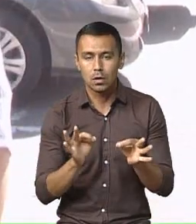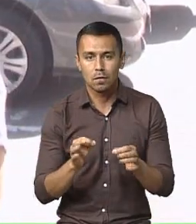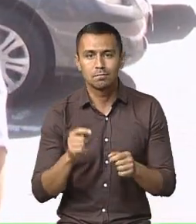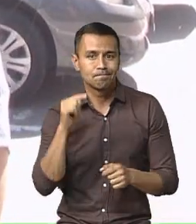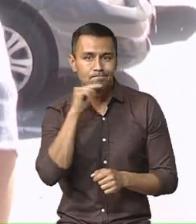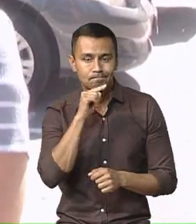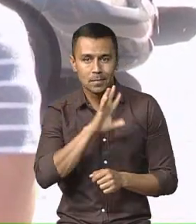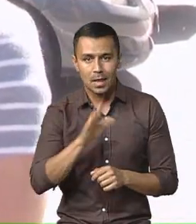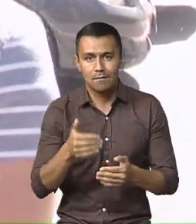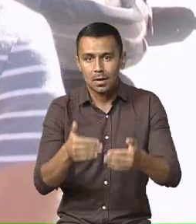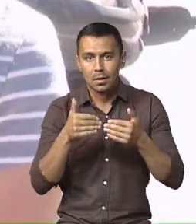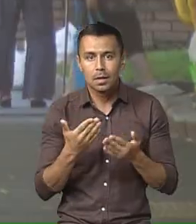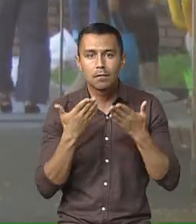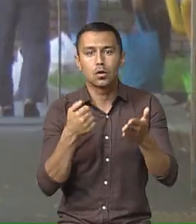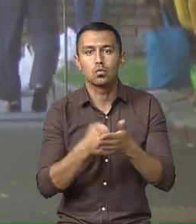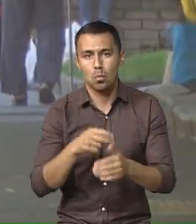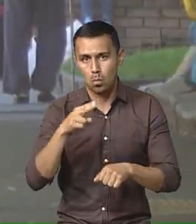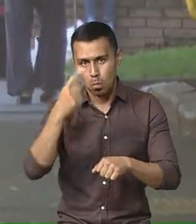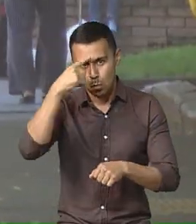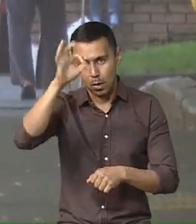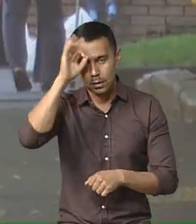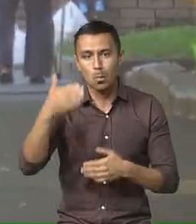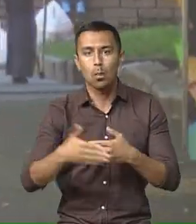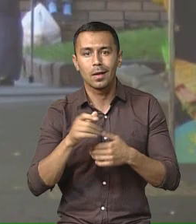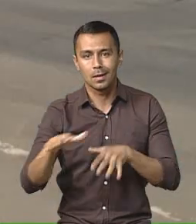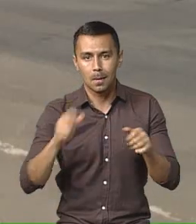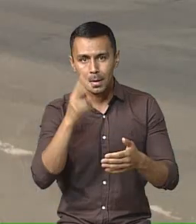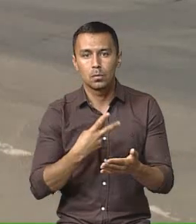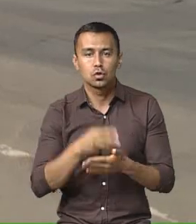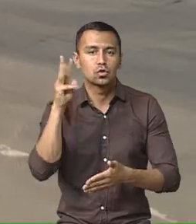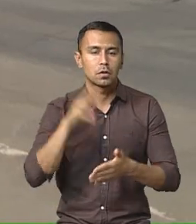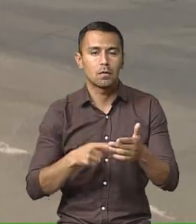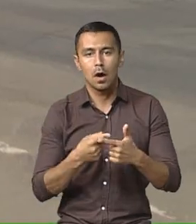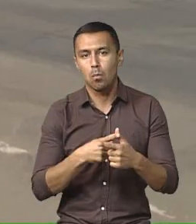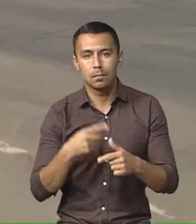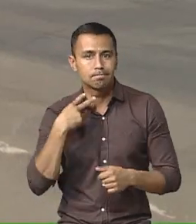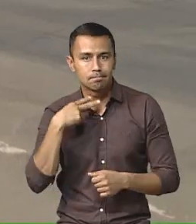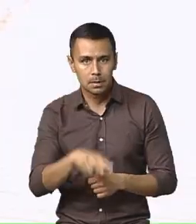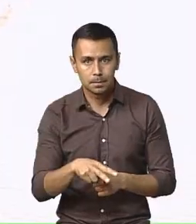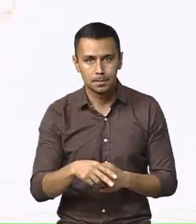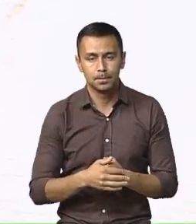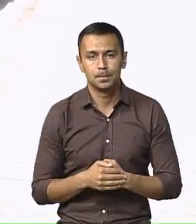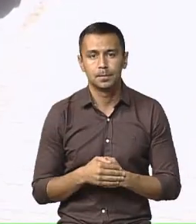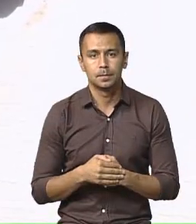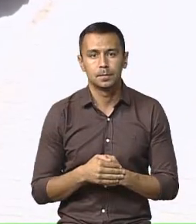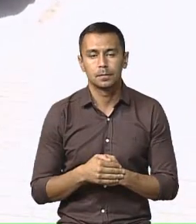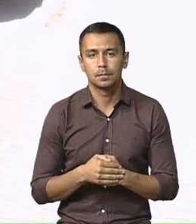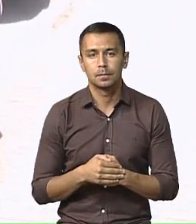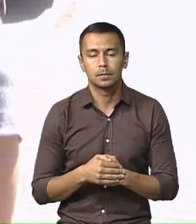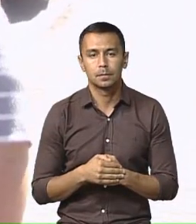випадку не відкладати звернення до поліції. Покарання за шахрайство передбачає штраф або ж позбавлення волі, каже Інна